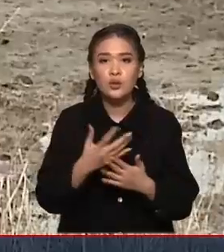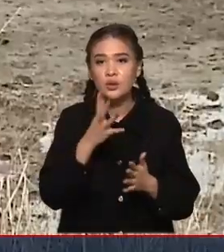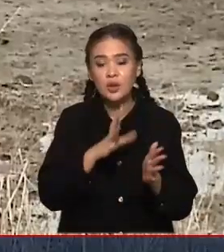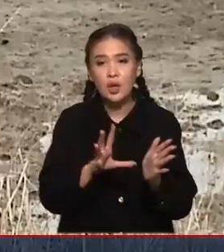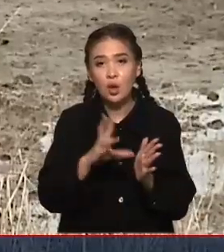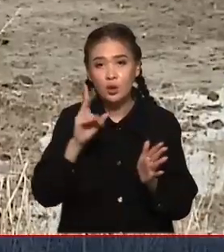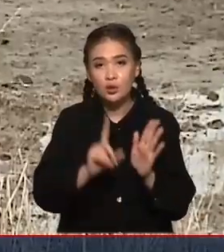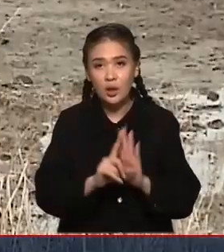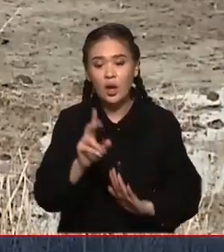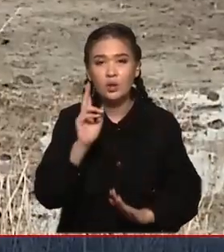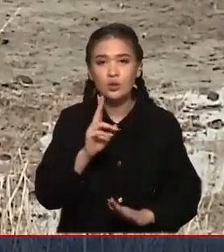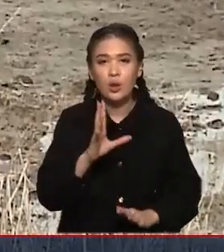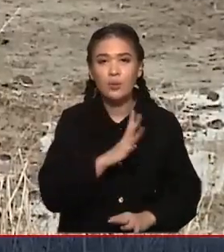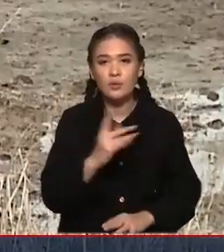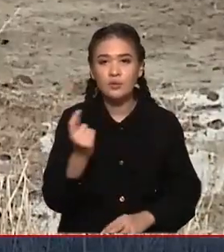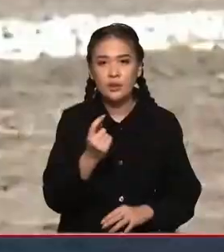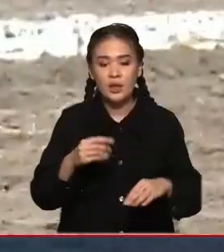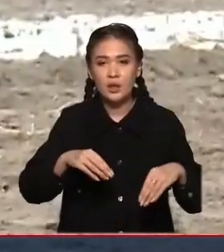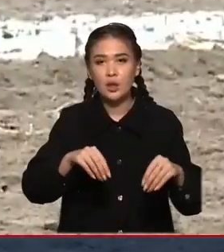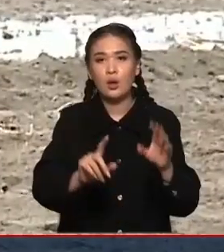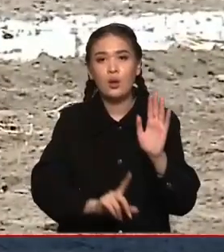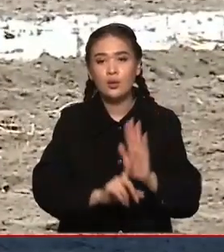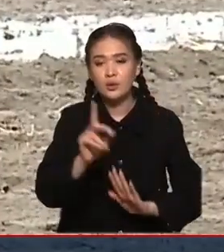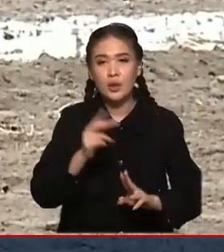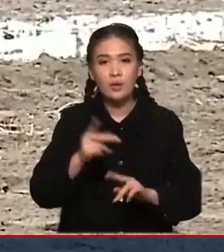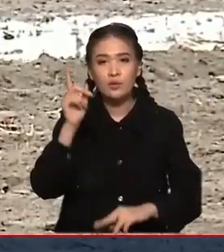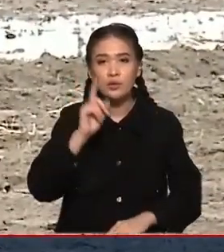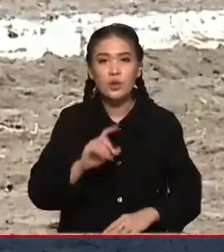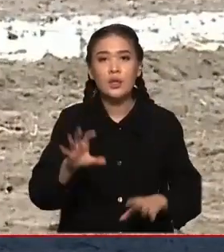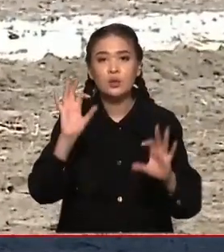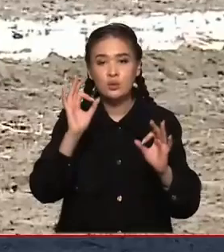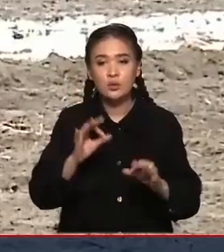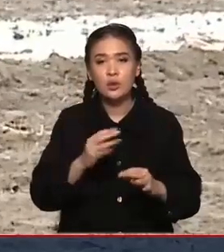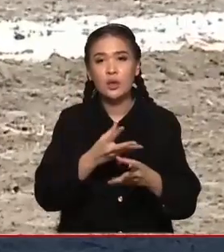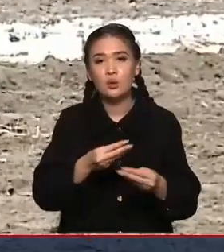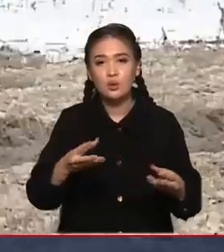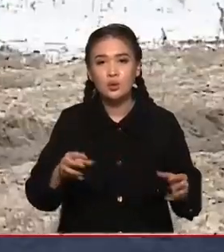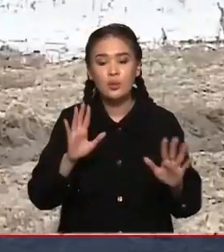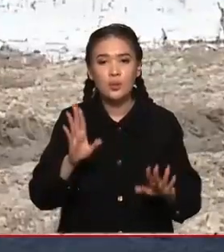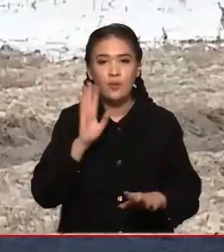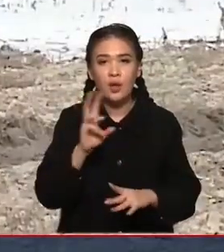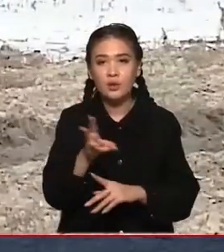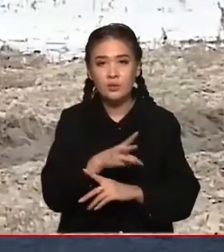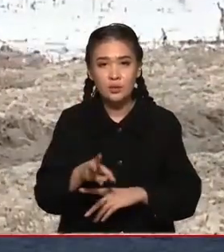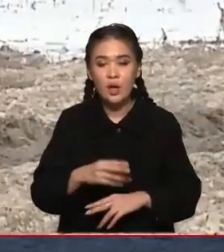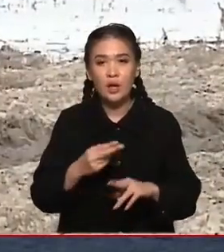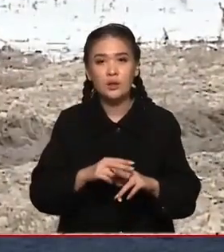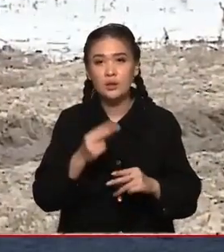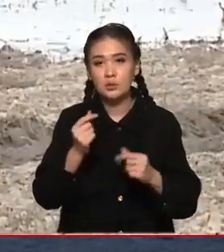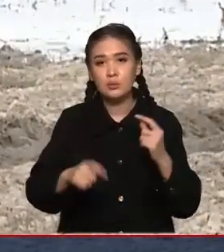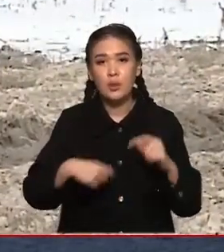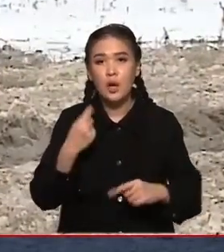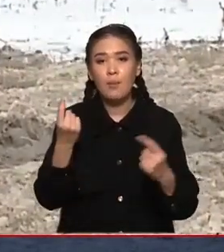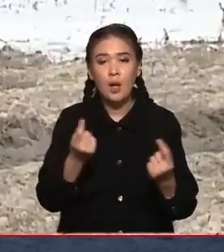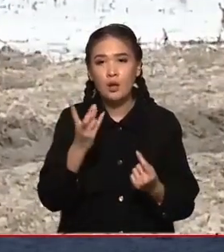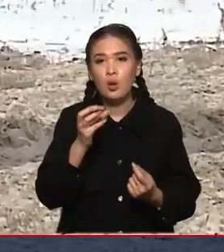қолданса, енді бірі бидай егуге көшіпті. Дәнді дақылды күзде және ерте көктемде ғана суғарады. Есесіне шығынас, табыс